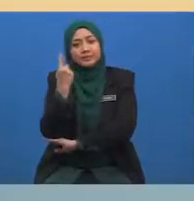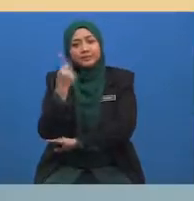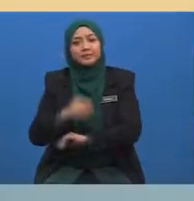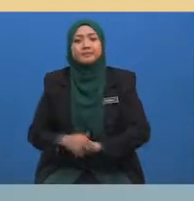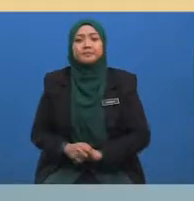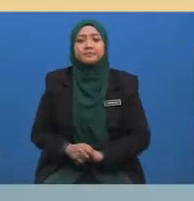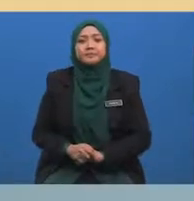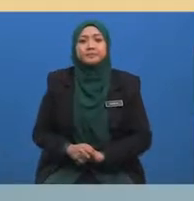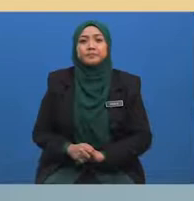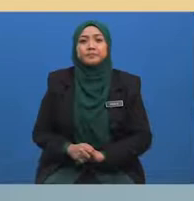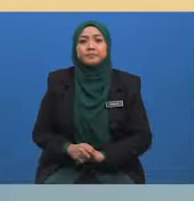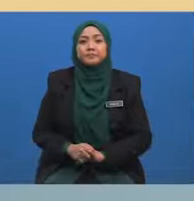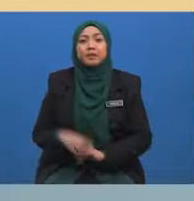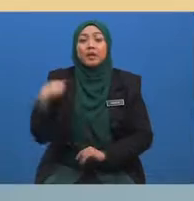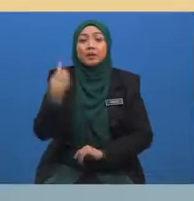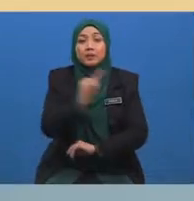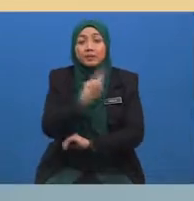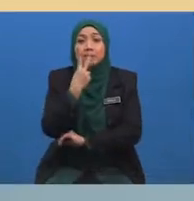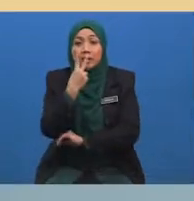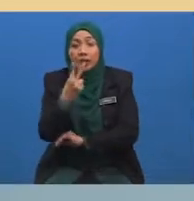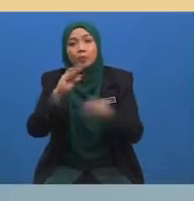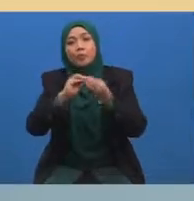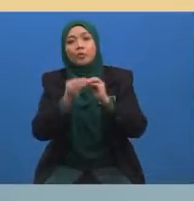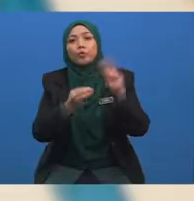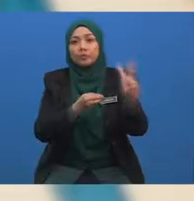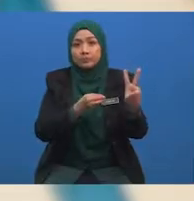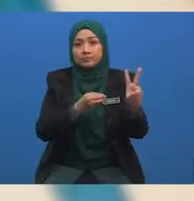Ayuh, kita lihat pula nombor yang kedua.